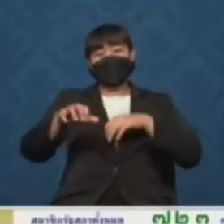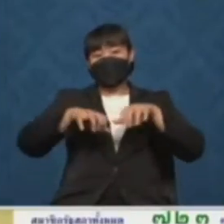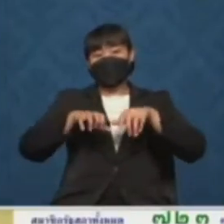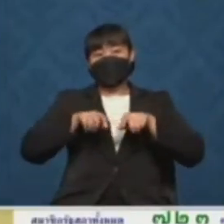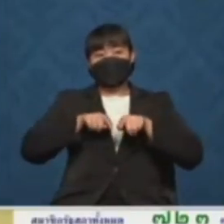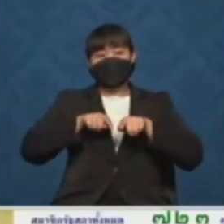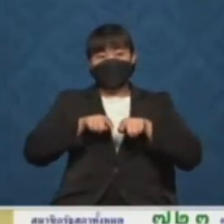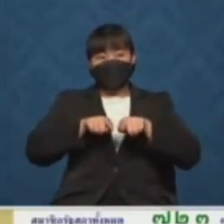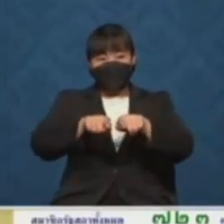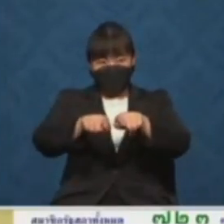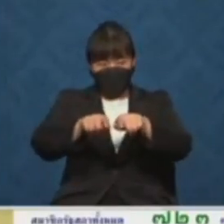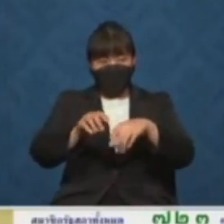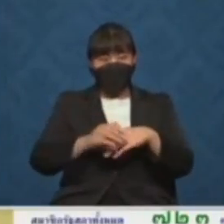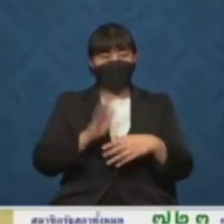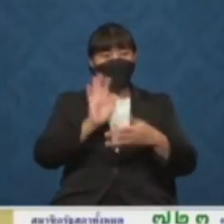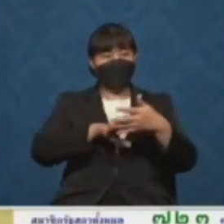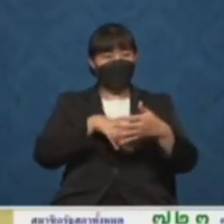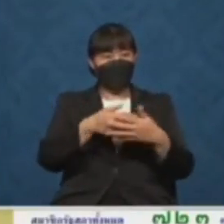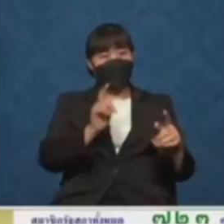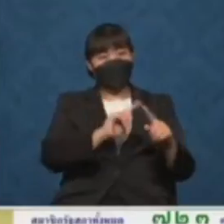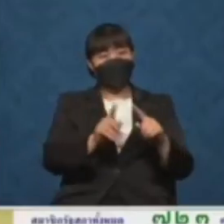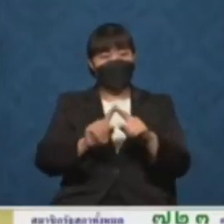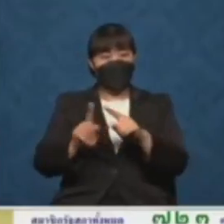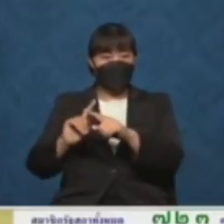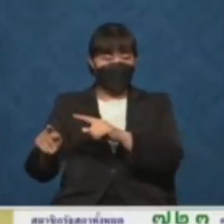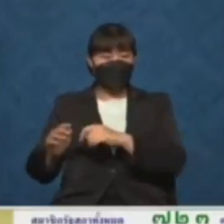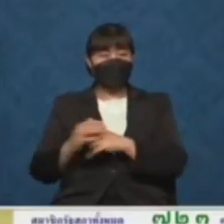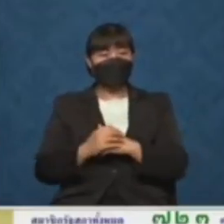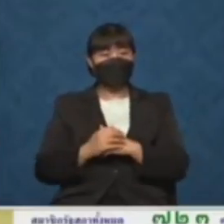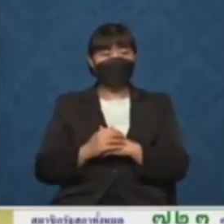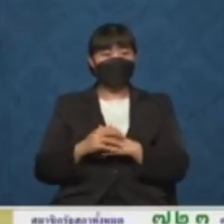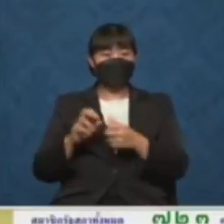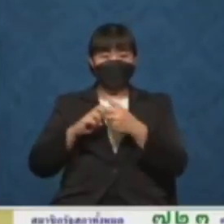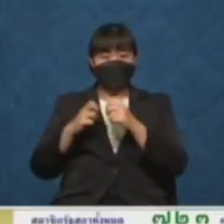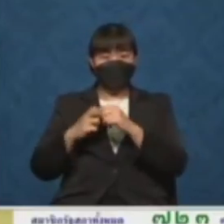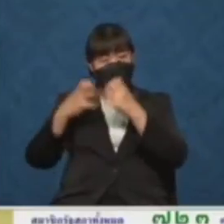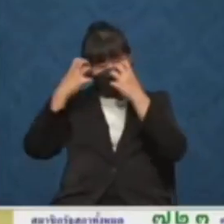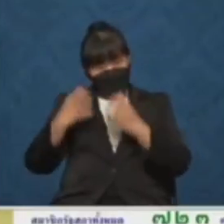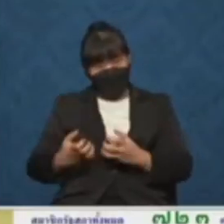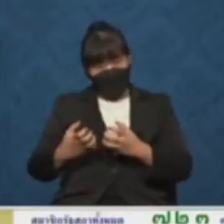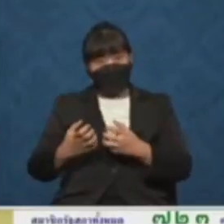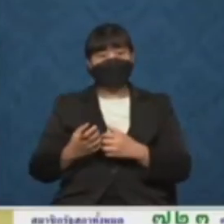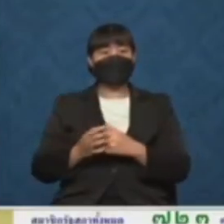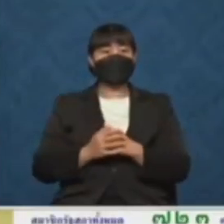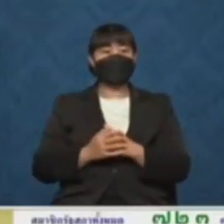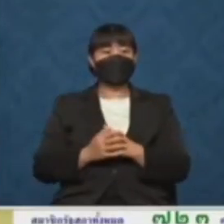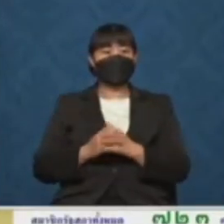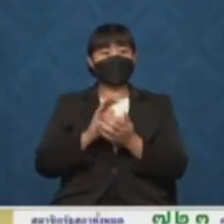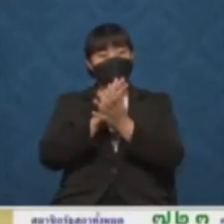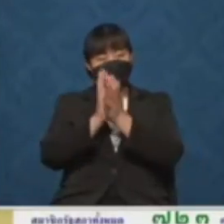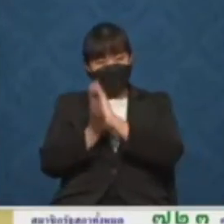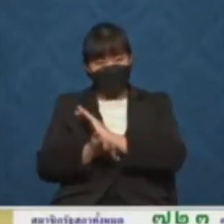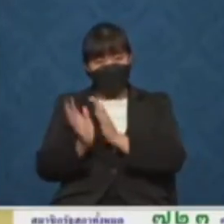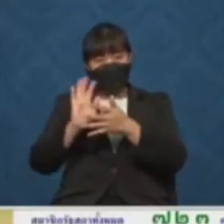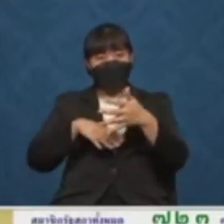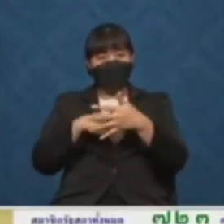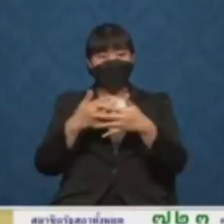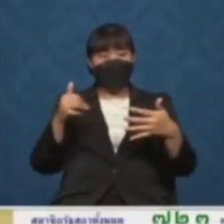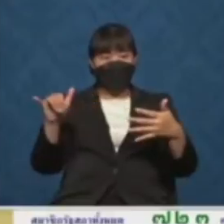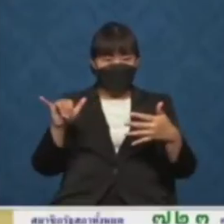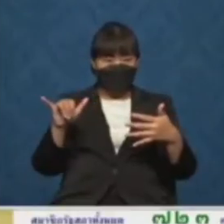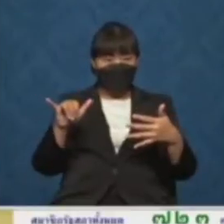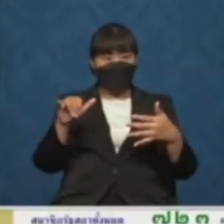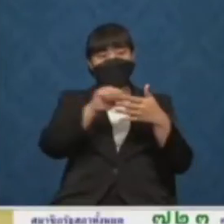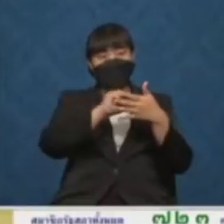นาดไปกับแผนแ่บทอื่นแต่ว่ามีสาหการณวกิจจริง สาหการณในประเทศเปลี่ยไปแผนยุธศาชาตต้ปับ